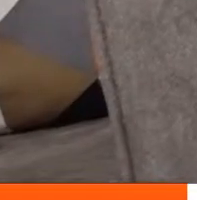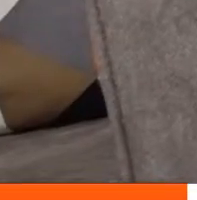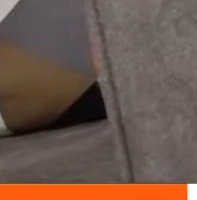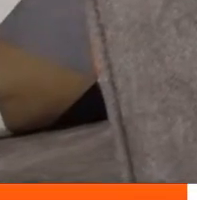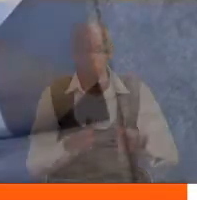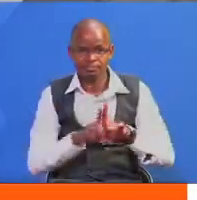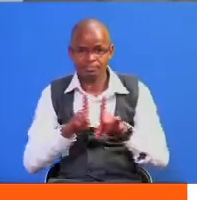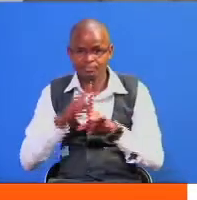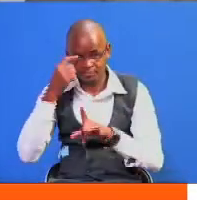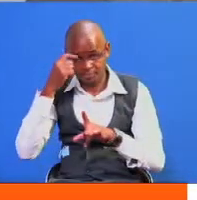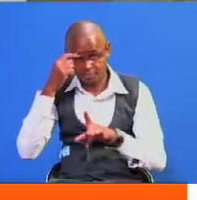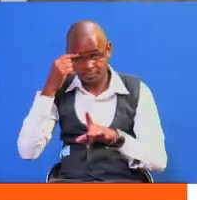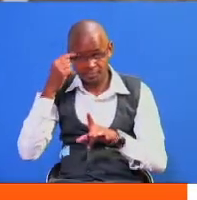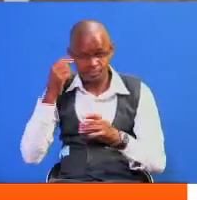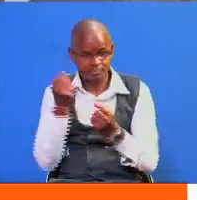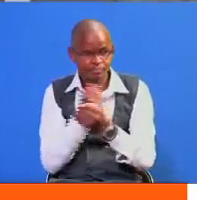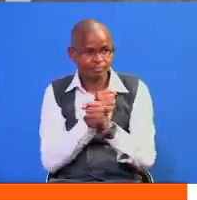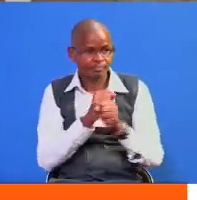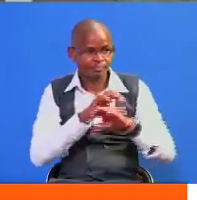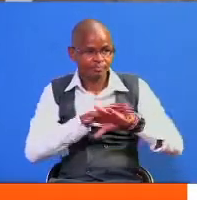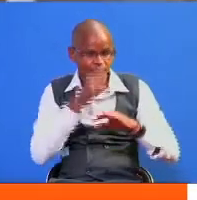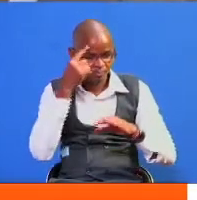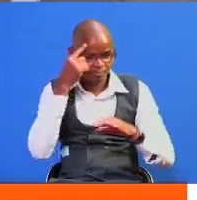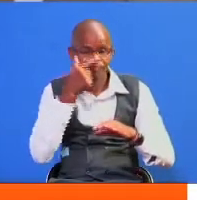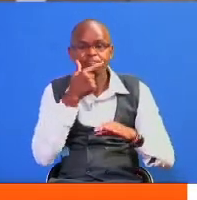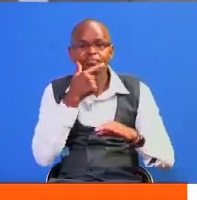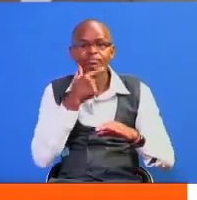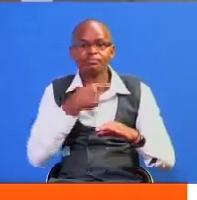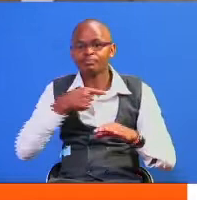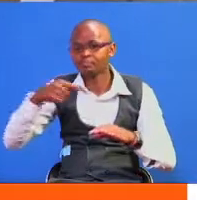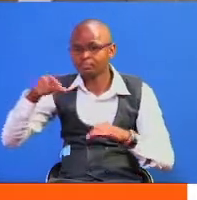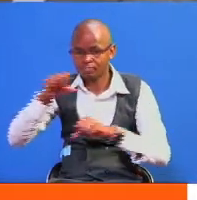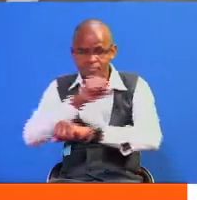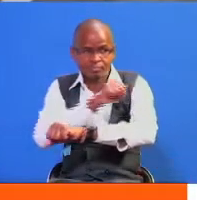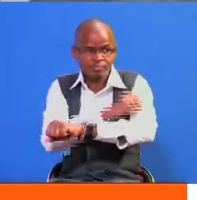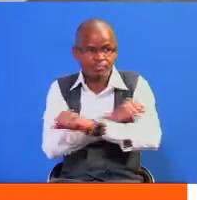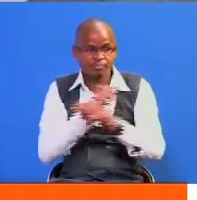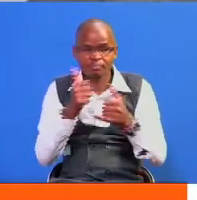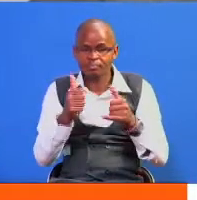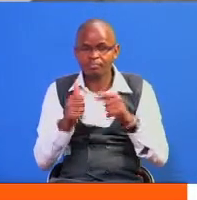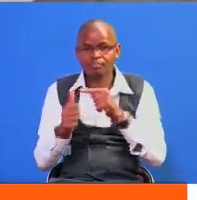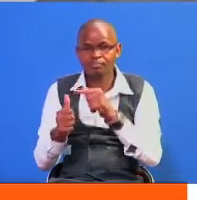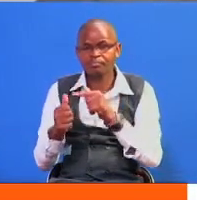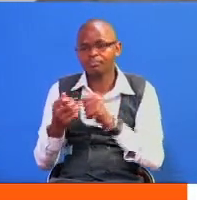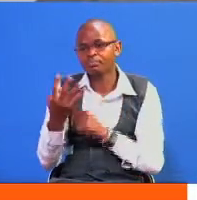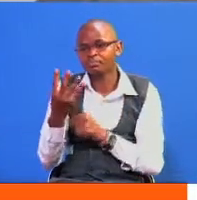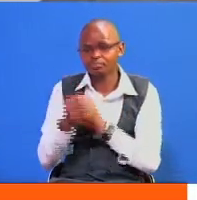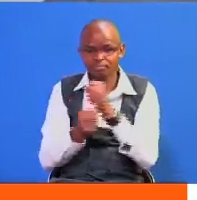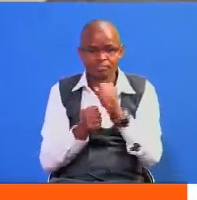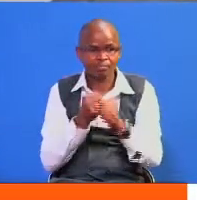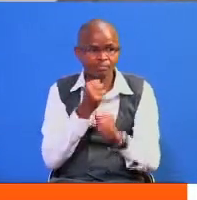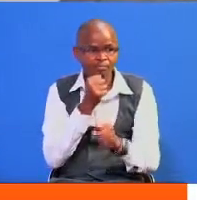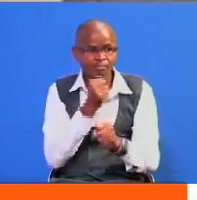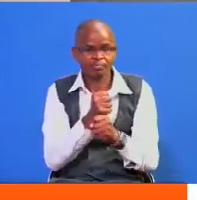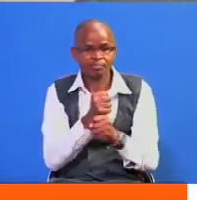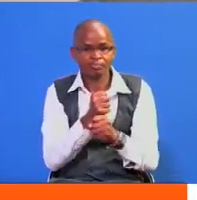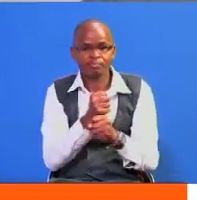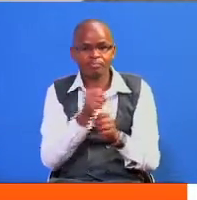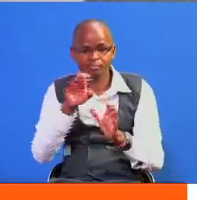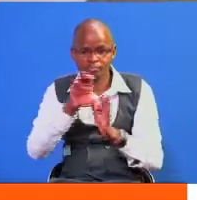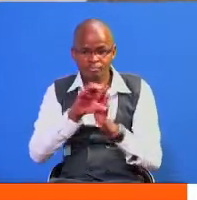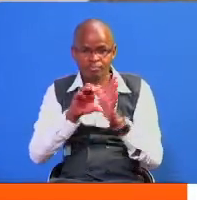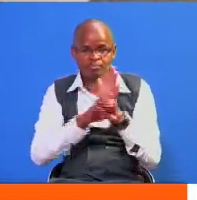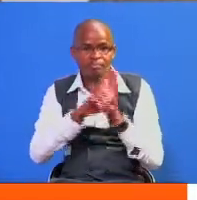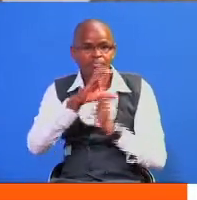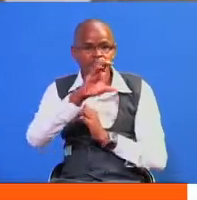Licha ya kuwa mtoto huyu hajafikia kiwango cha umri wa kwenda shule, ambao ni umri wa miaka 4 kulingana na mtaala mpya